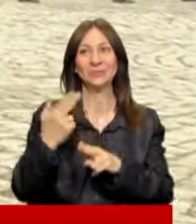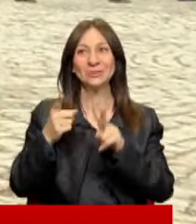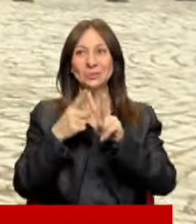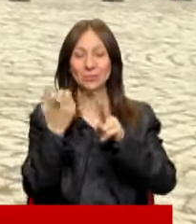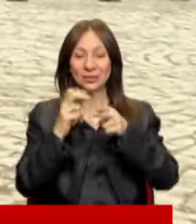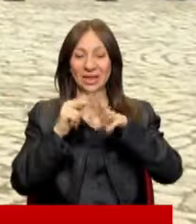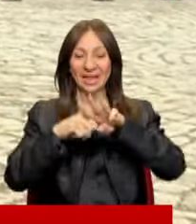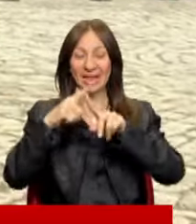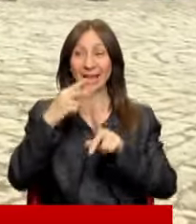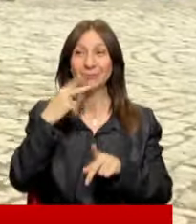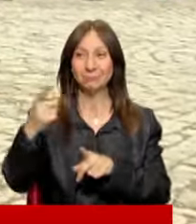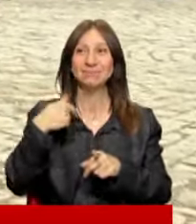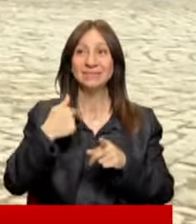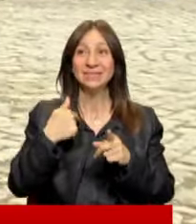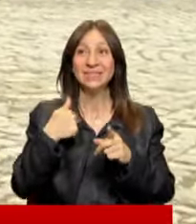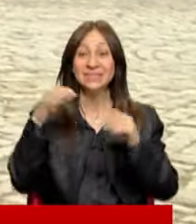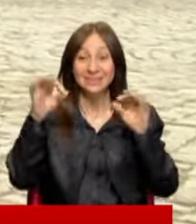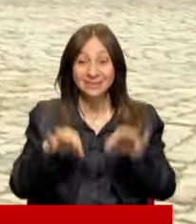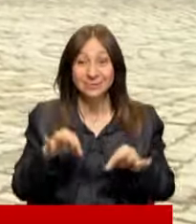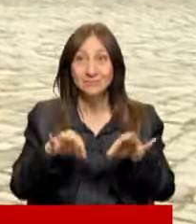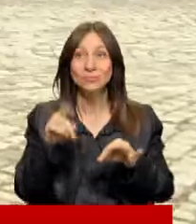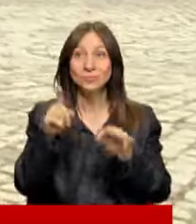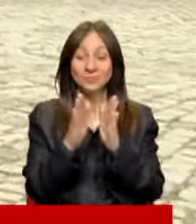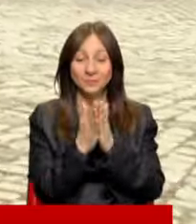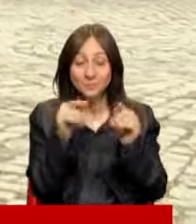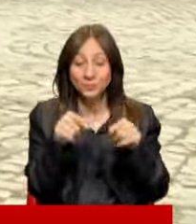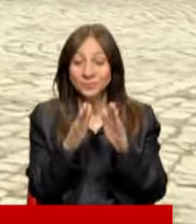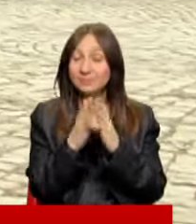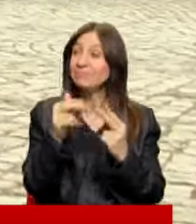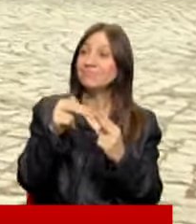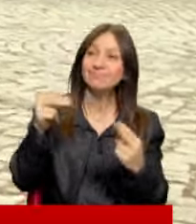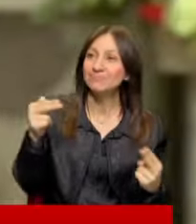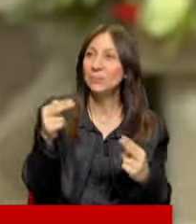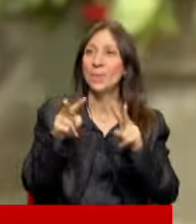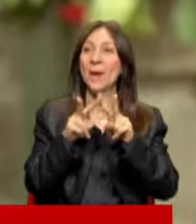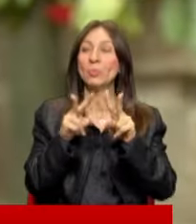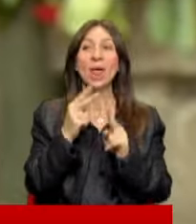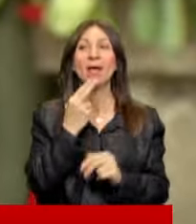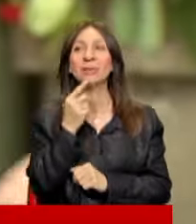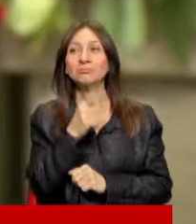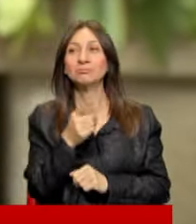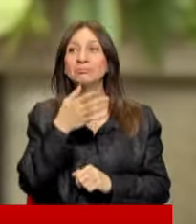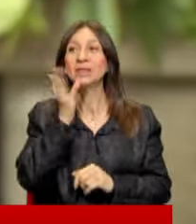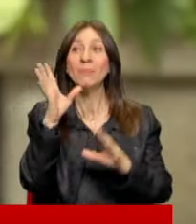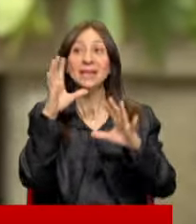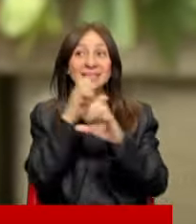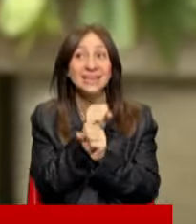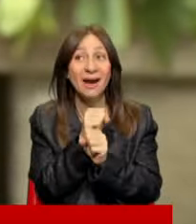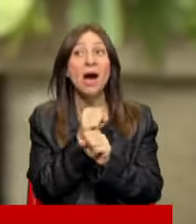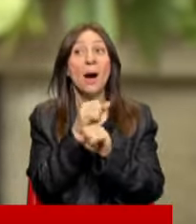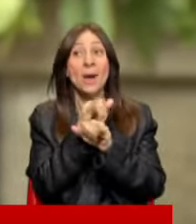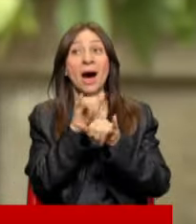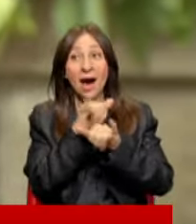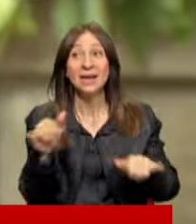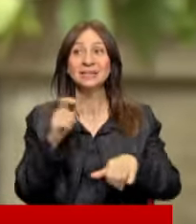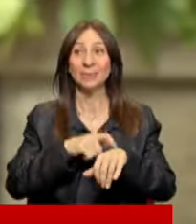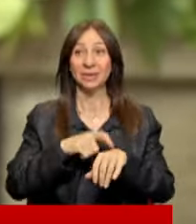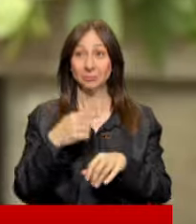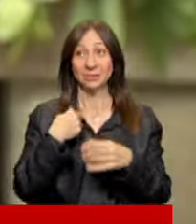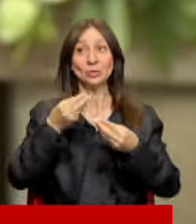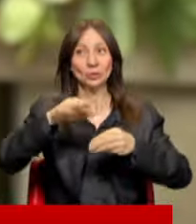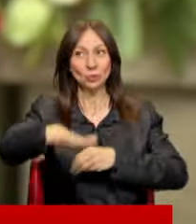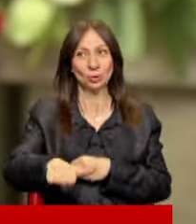olun. Aşk'ın bizlerin şimdi bu kitap, bu kitabın öyküsü Makbule evet. Hanım, Bilinmeyen Sırlar, ama aynı zamanda biz